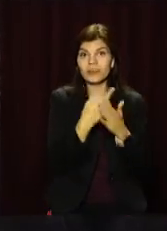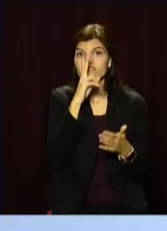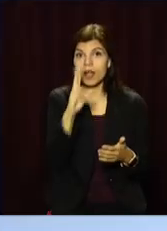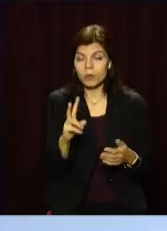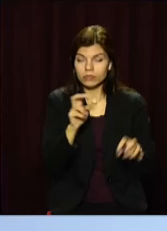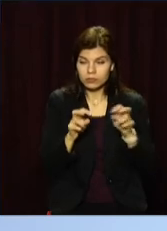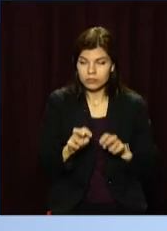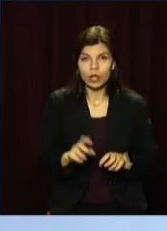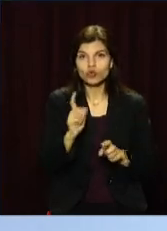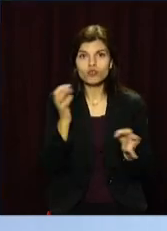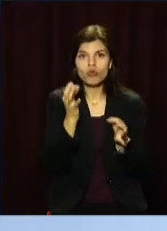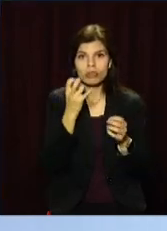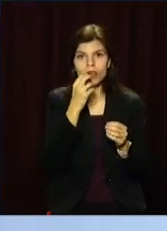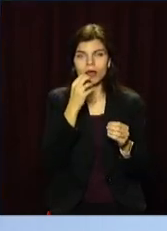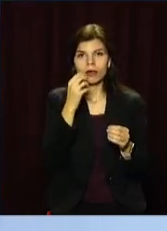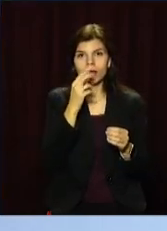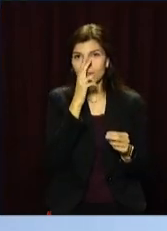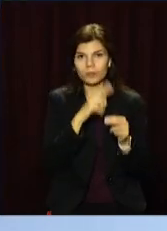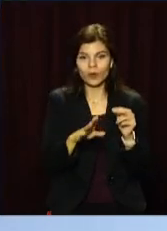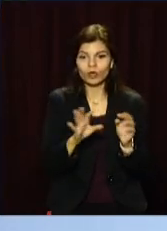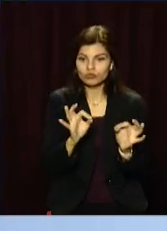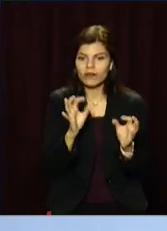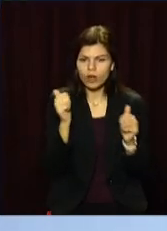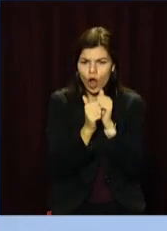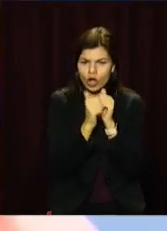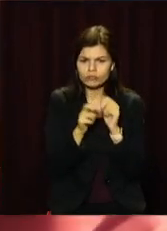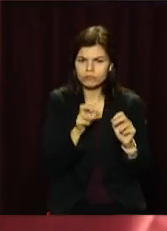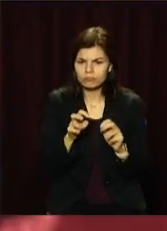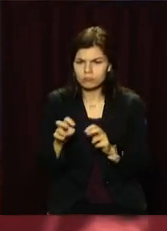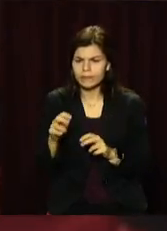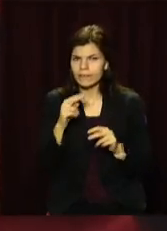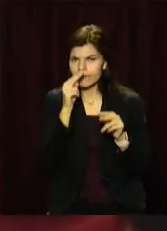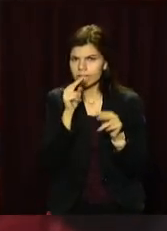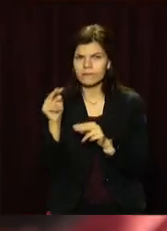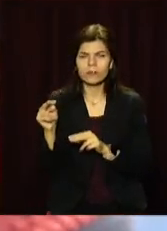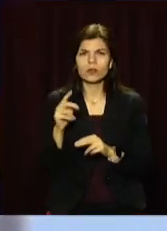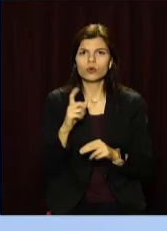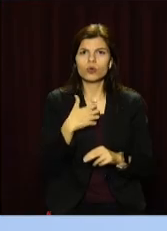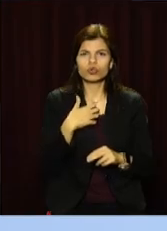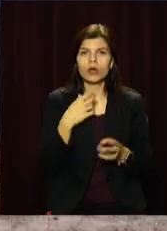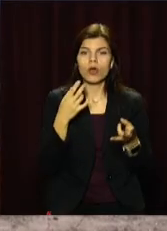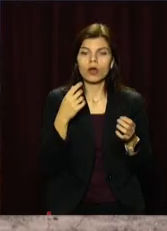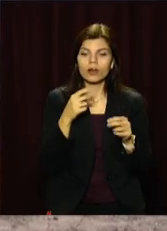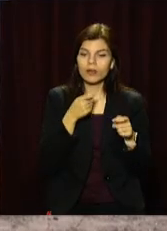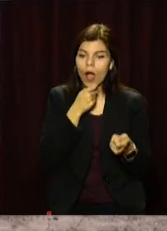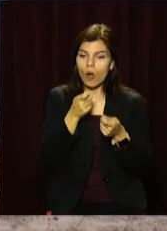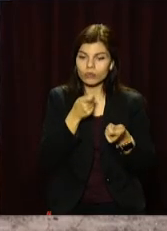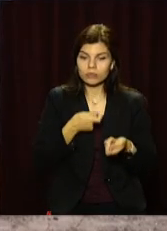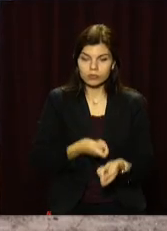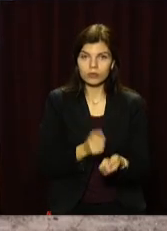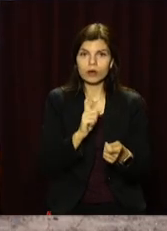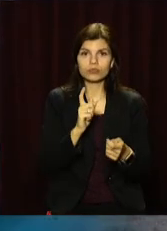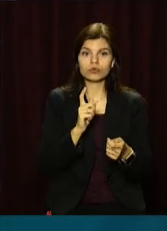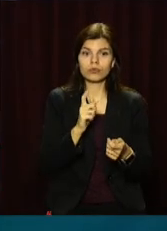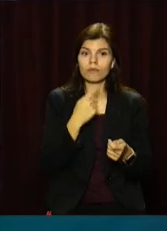жодного артефакту, досліджує кожен куточок землі. Стежить, щоб кожна знахідка залишилася неушкодженою. Насправді треба копати